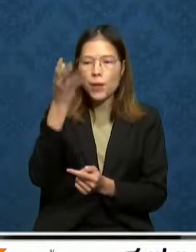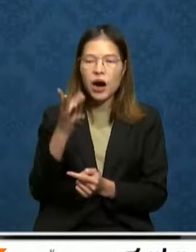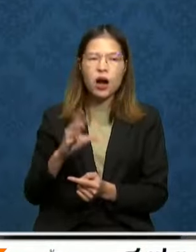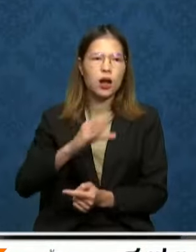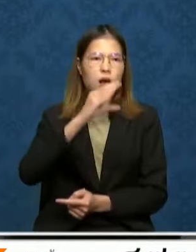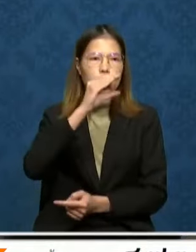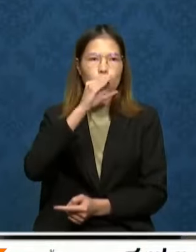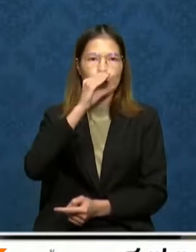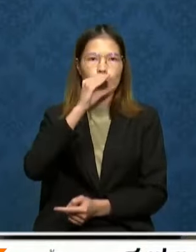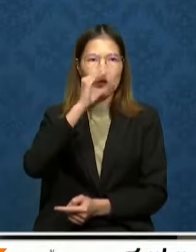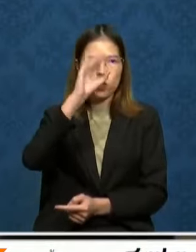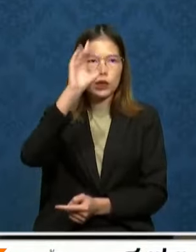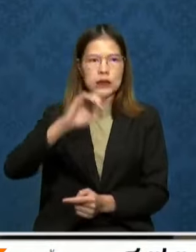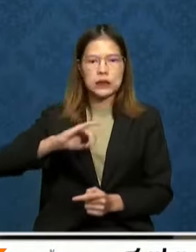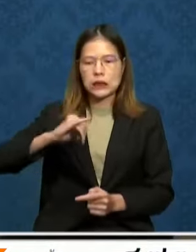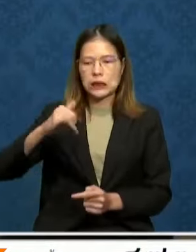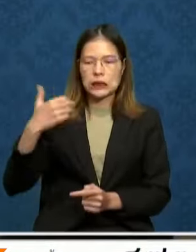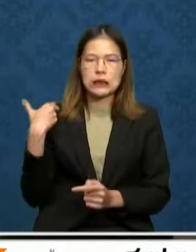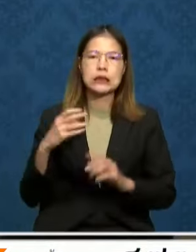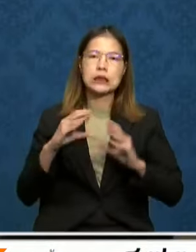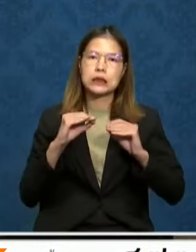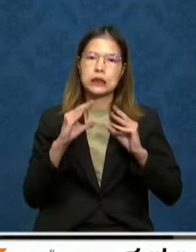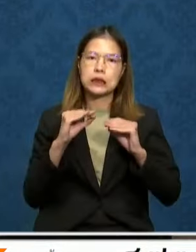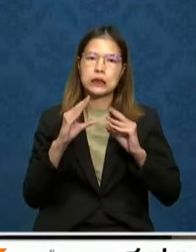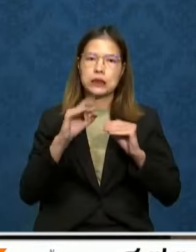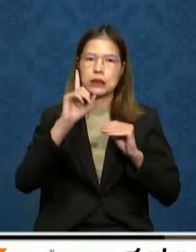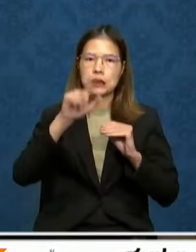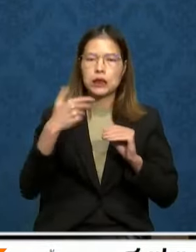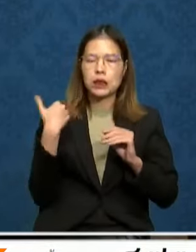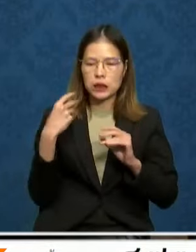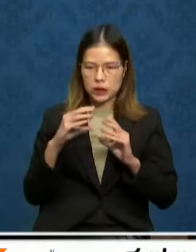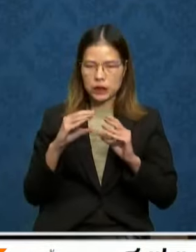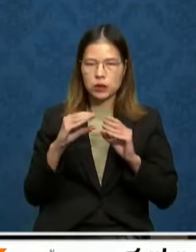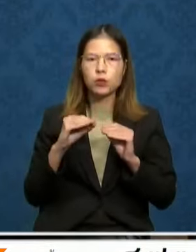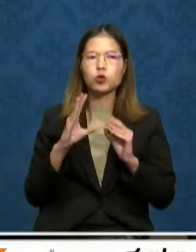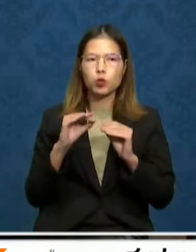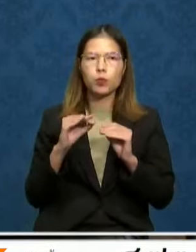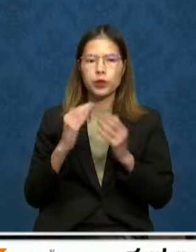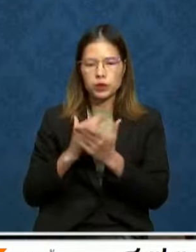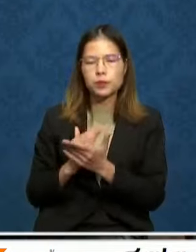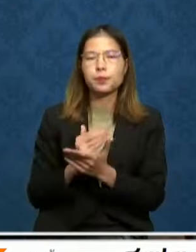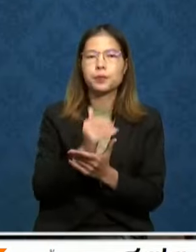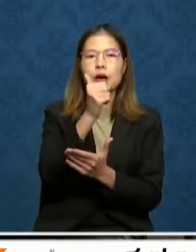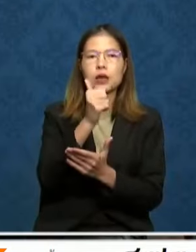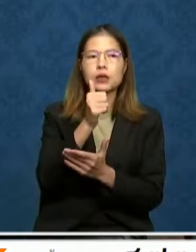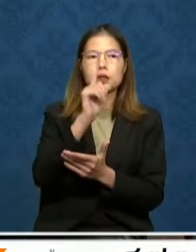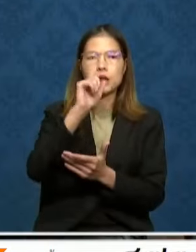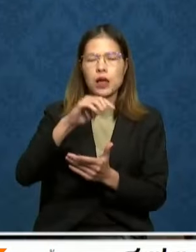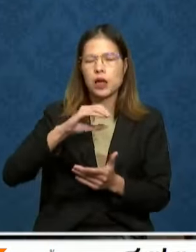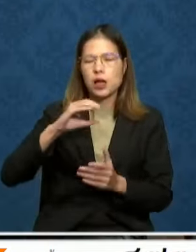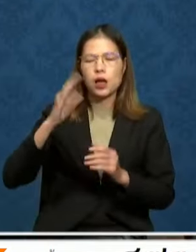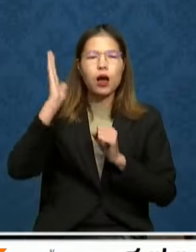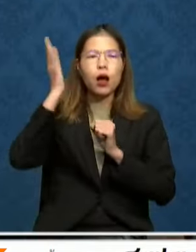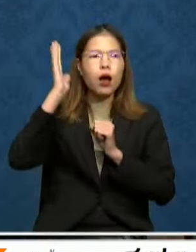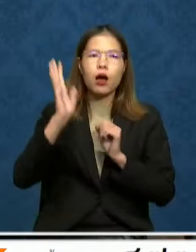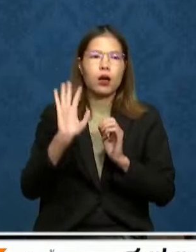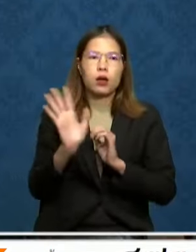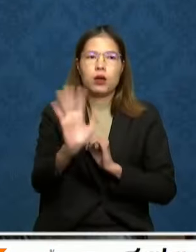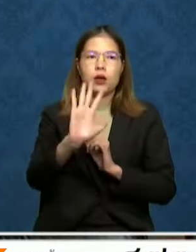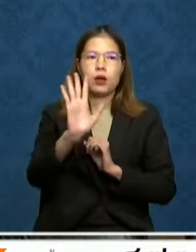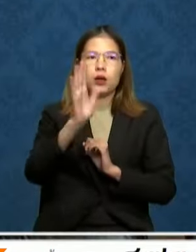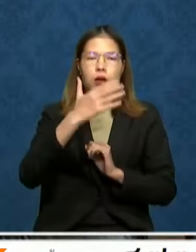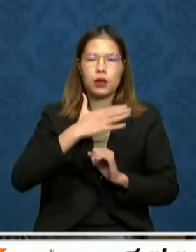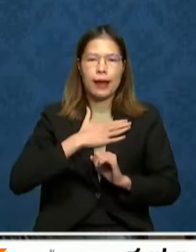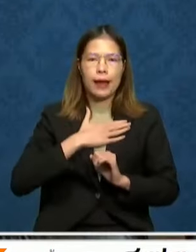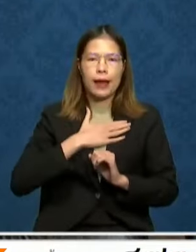บางทีการประชุมเนี่ยมันจะออกมรรคผลนะครับผมไม่ขออภิปรายในเรื่อง